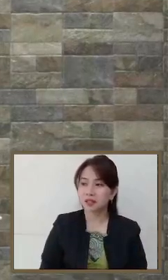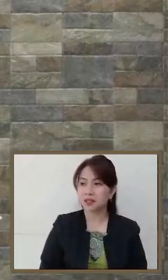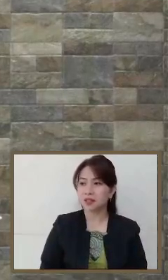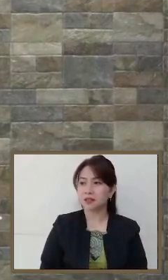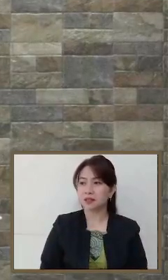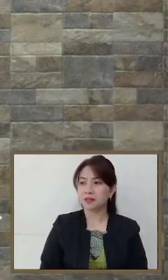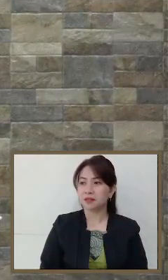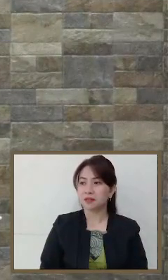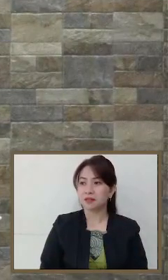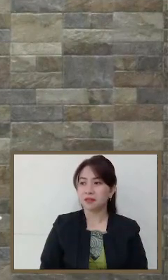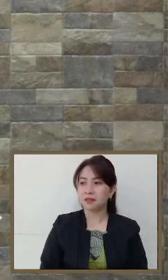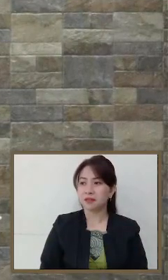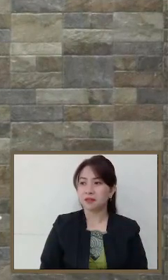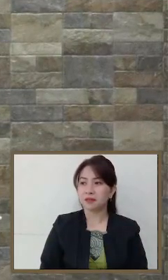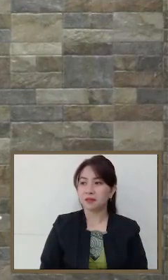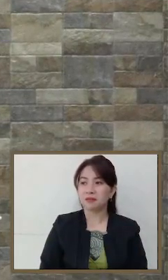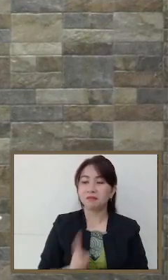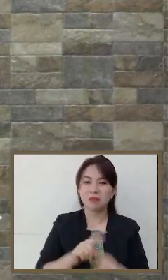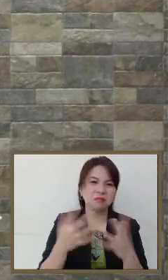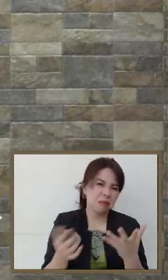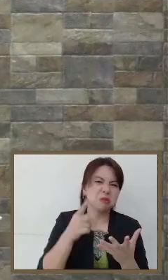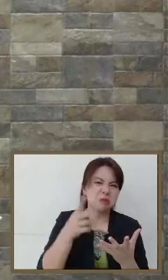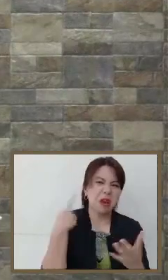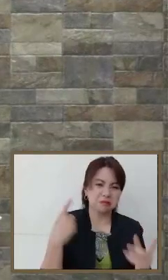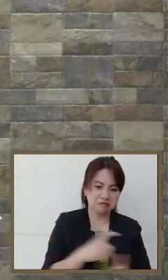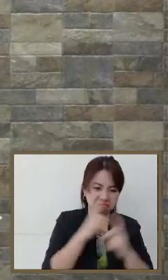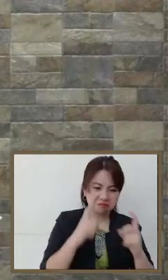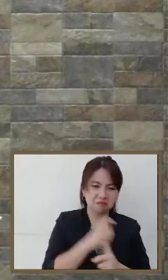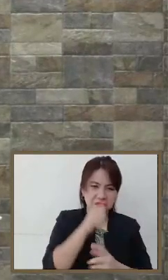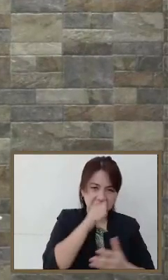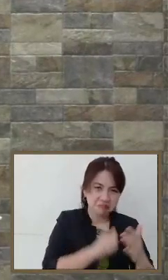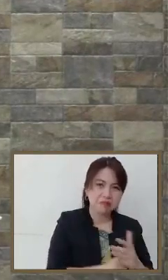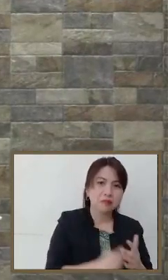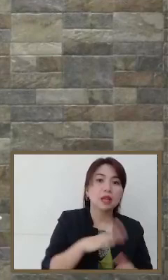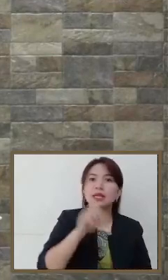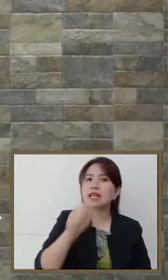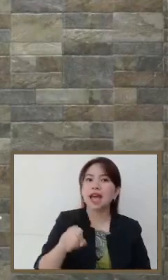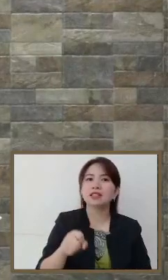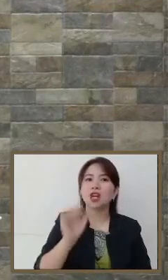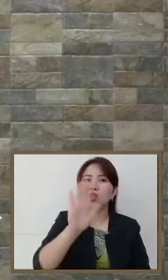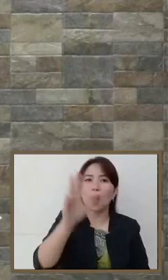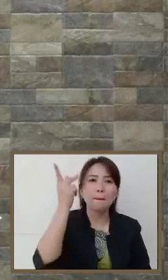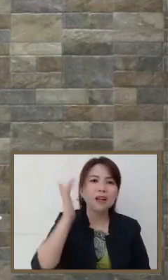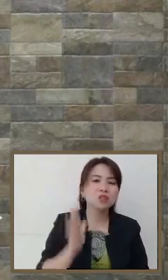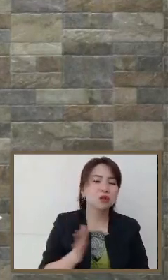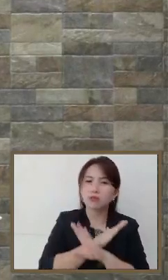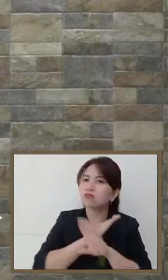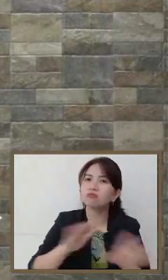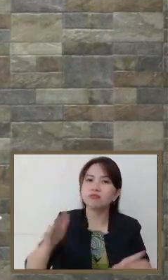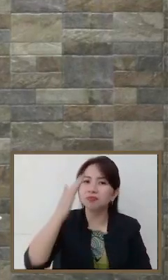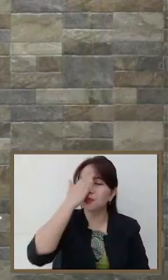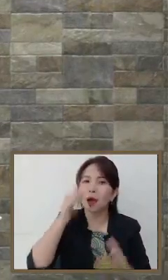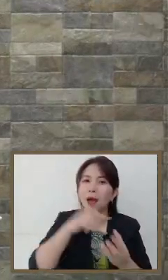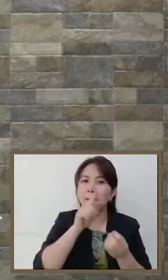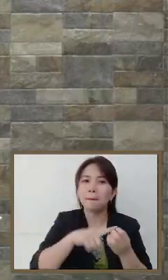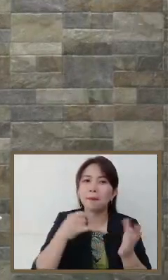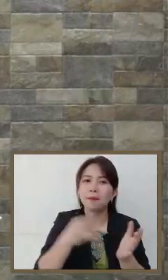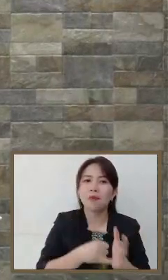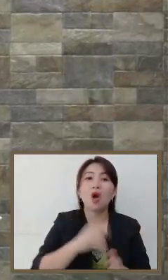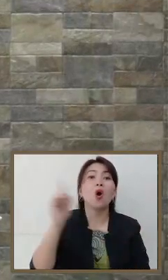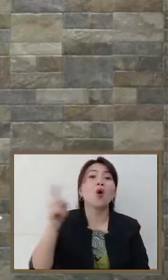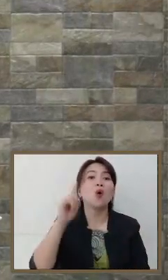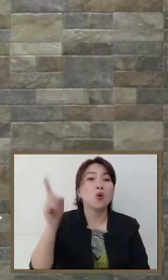sir ha pero may tinatago kang kasalanan Hindi yan alam ng Pastor mo walang ibang